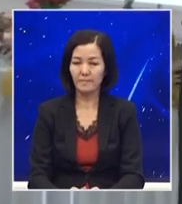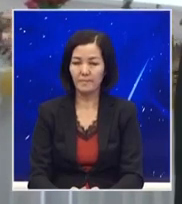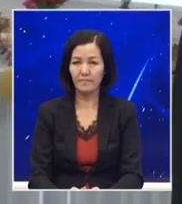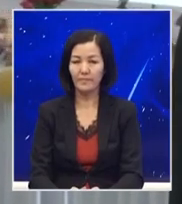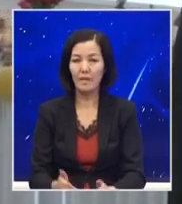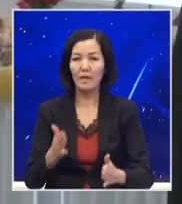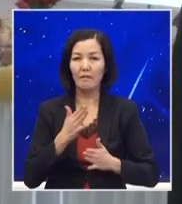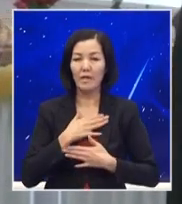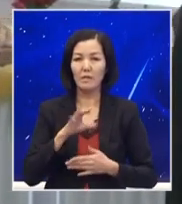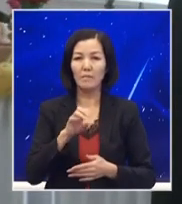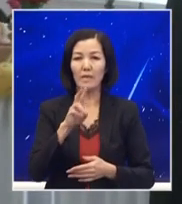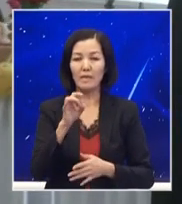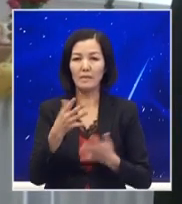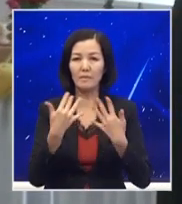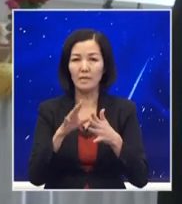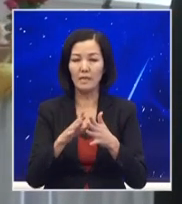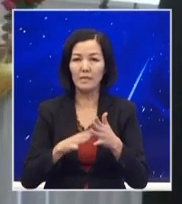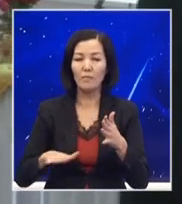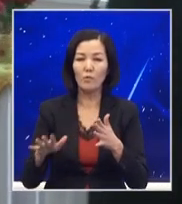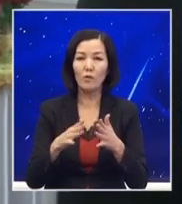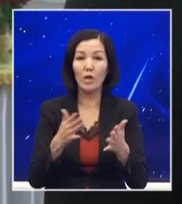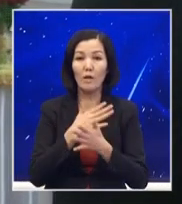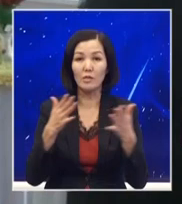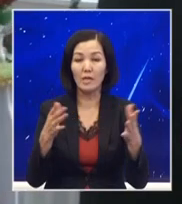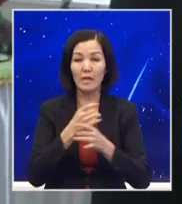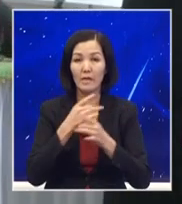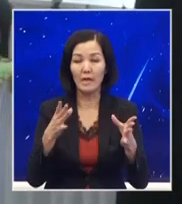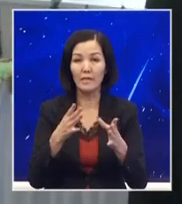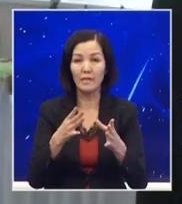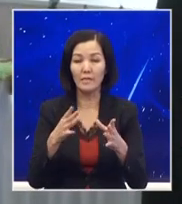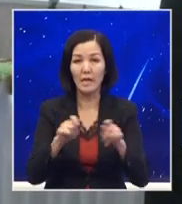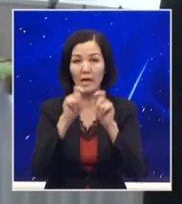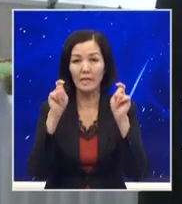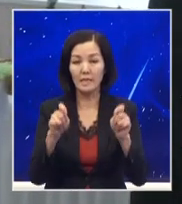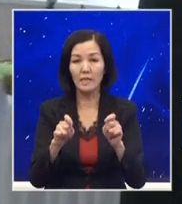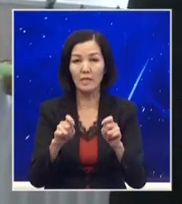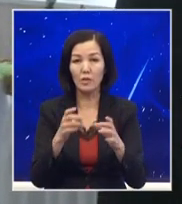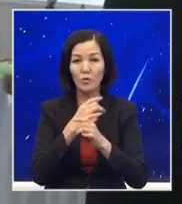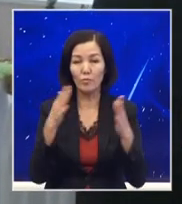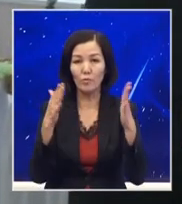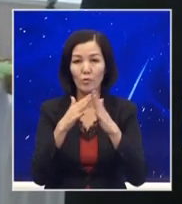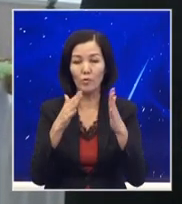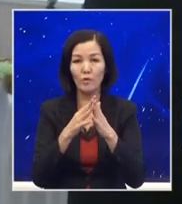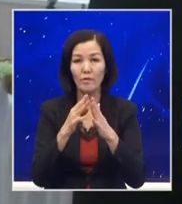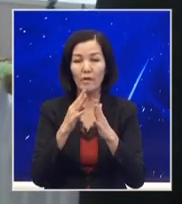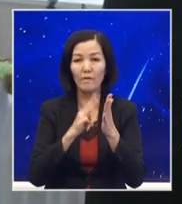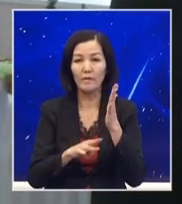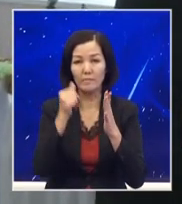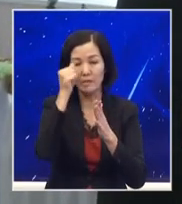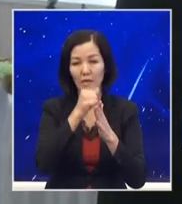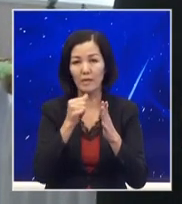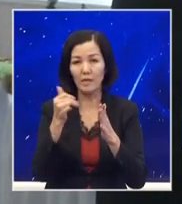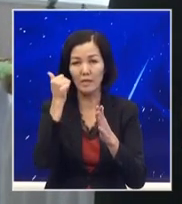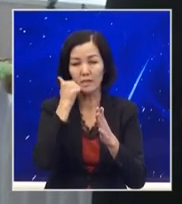В нашем Ельтайском сельском округе большая радость – открытие Дома культуры. Его построили еще в 80-х годах, и в то время он был